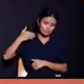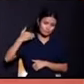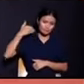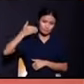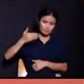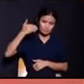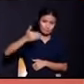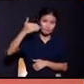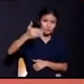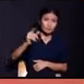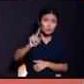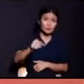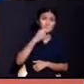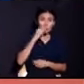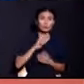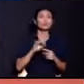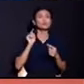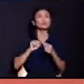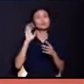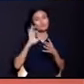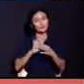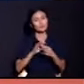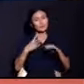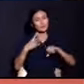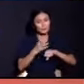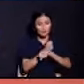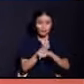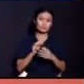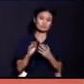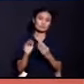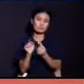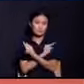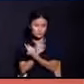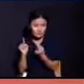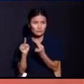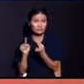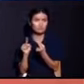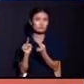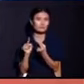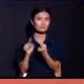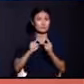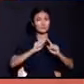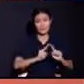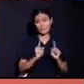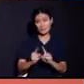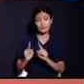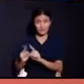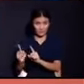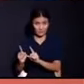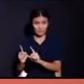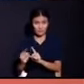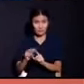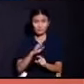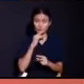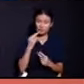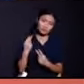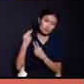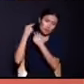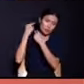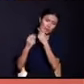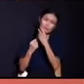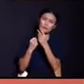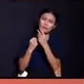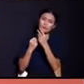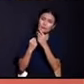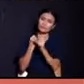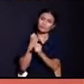การเมืองโจทย์ของสังคมมันก็จะไม่เหมือนกันถ้าย้อนไปสักประ